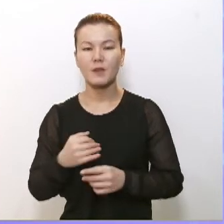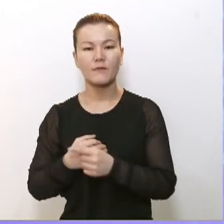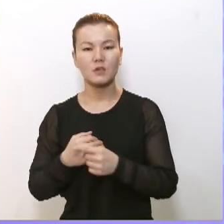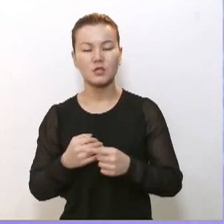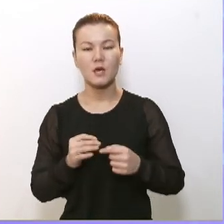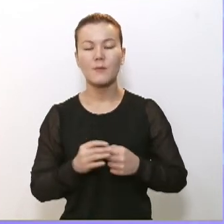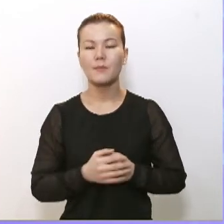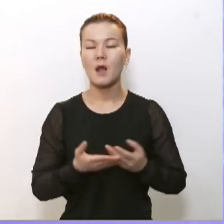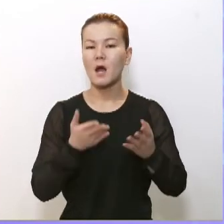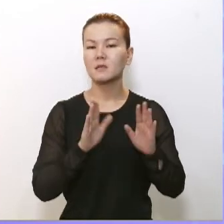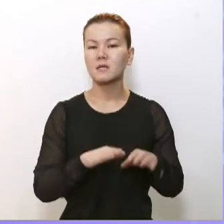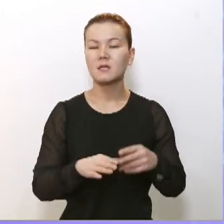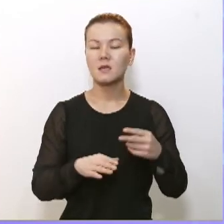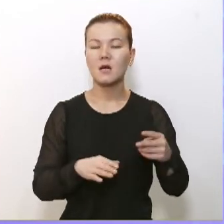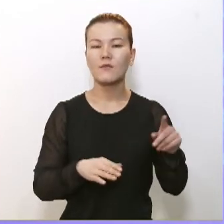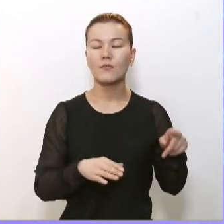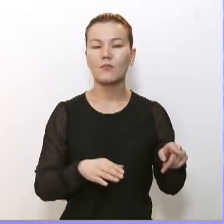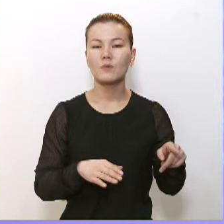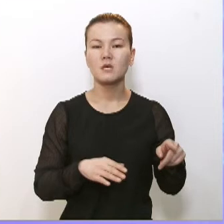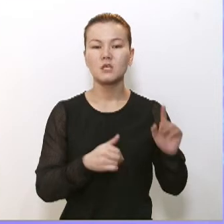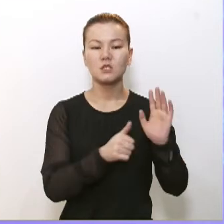остаток равен 6